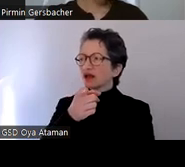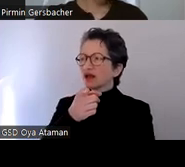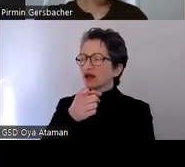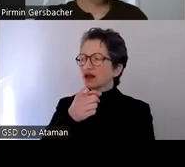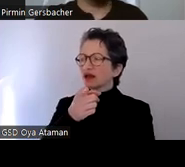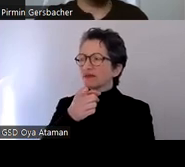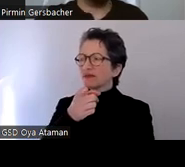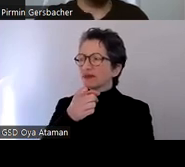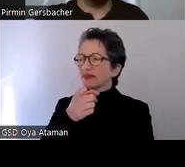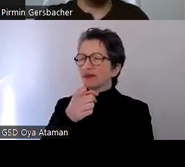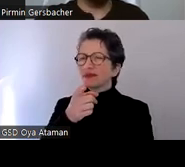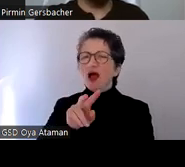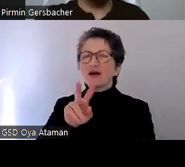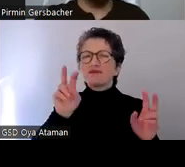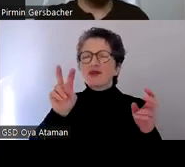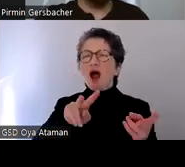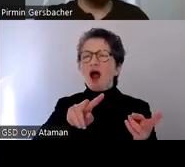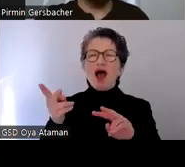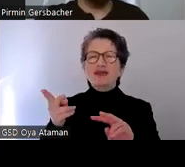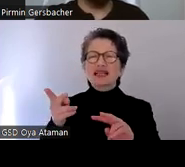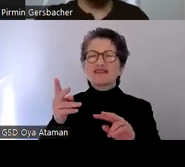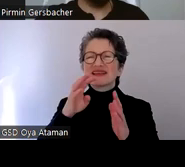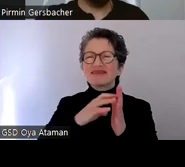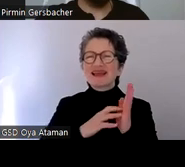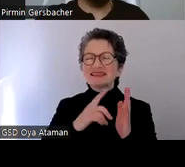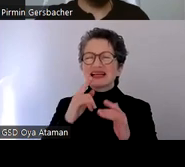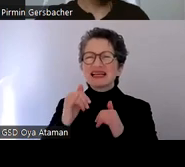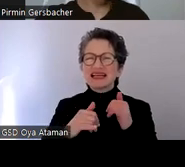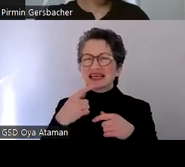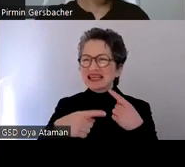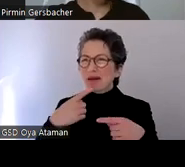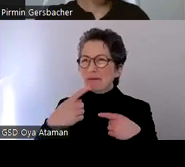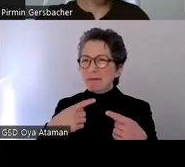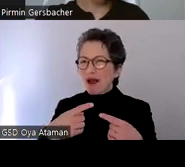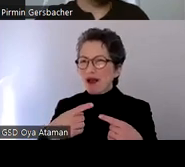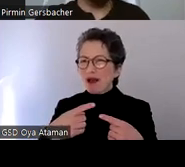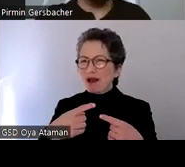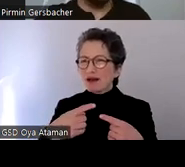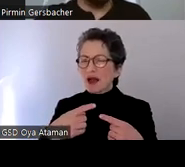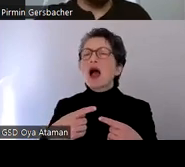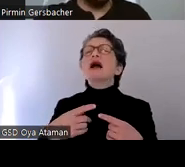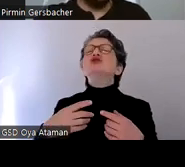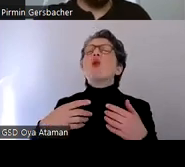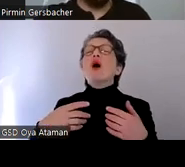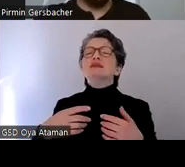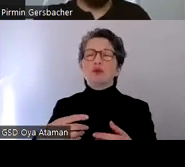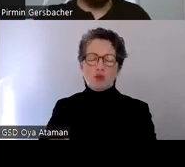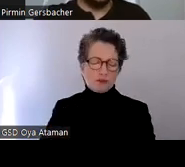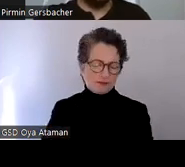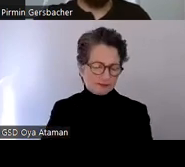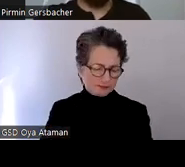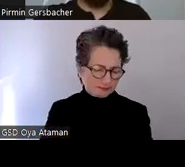über ob die Alt-Tags immer, also Fehler der Alt-Tags immer von Site-Improve von diesem Tool gefunden werden. Genau, also